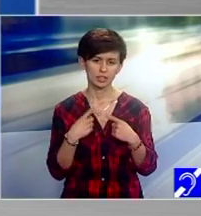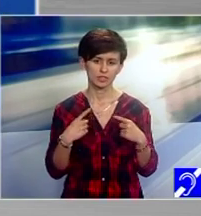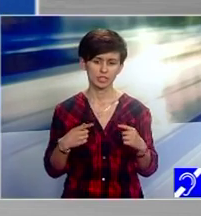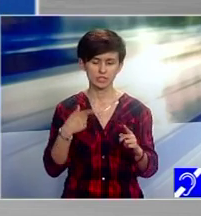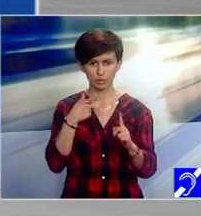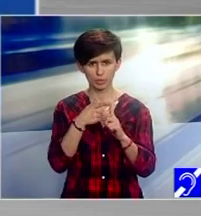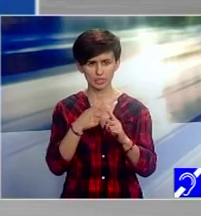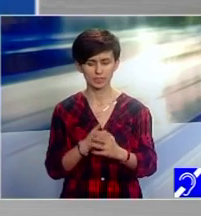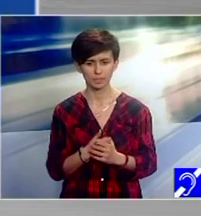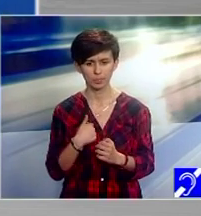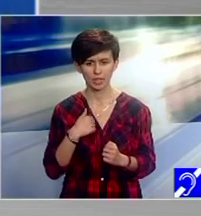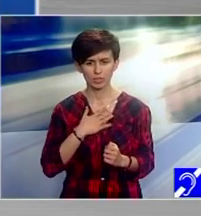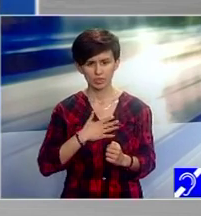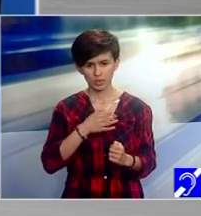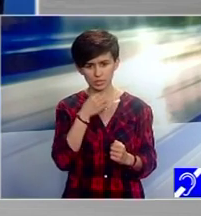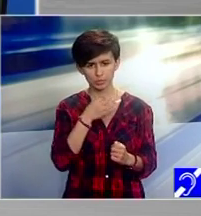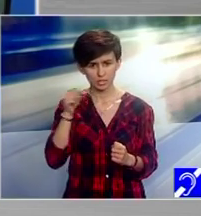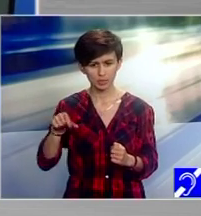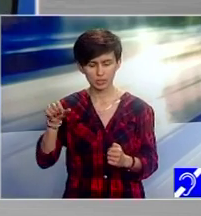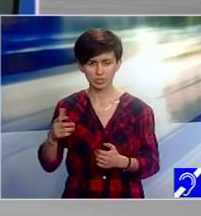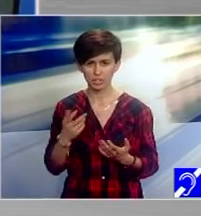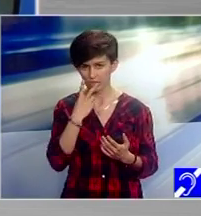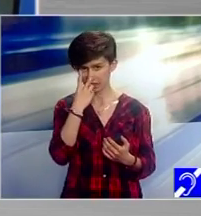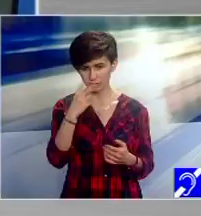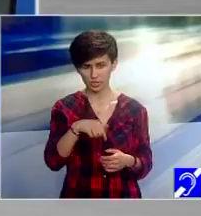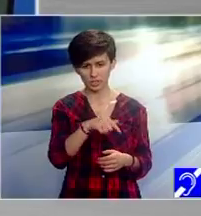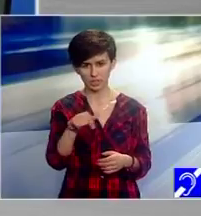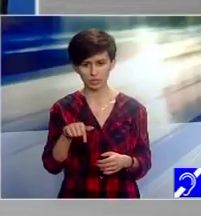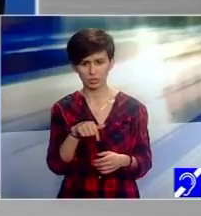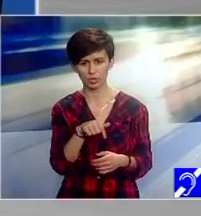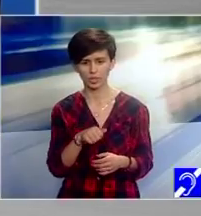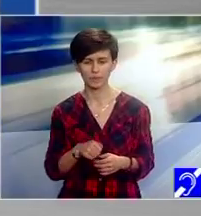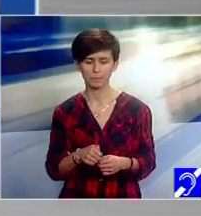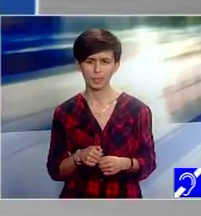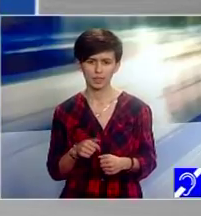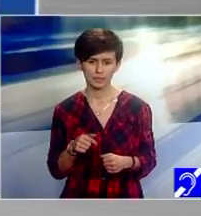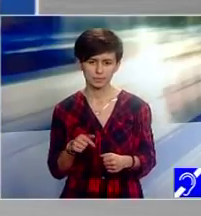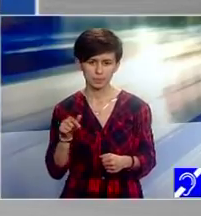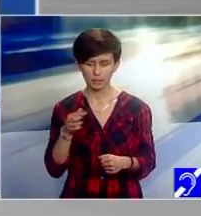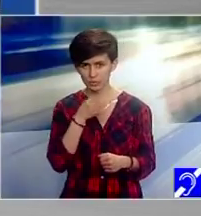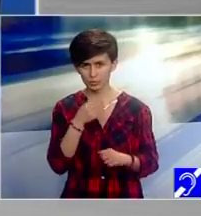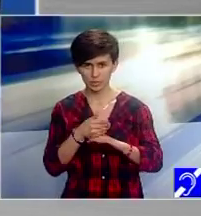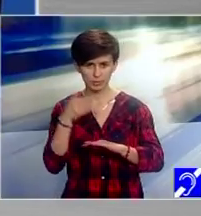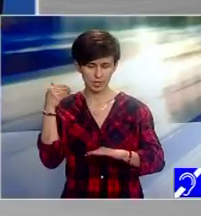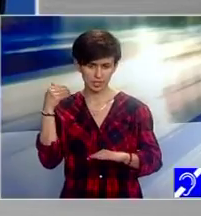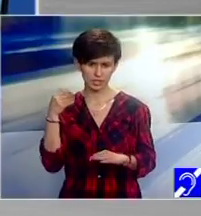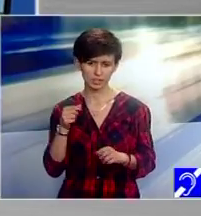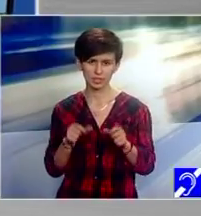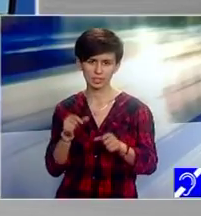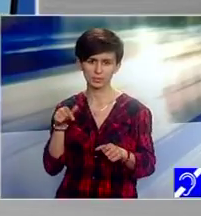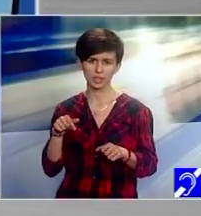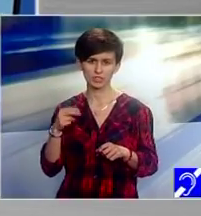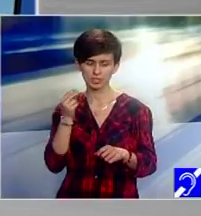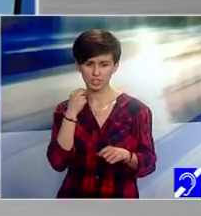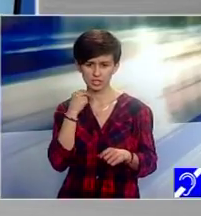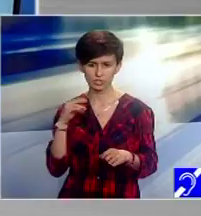departe. Vreau să le spun celor care ne urmăresc acum, pentru că pomeneai puțin mai devreme, invitata mea pomenea puțin mai devreme, doamnelor, domnilor, despre această